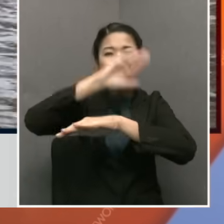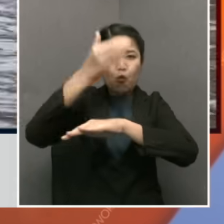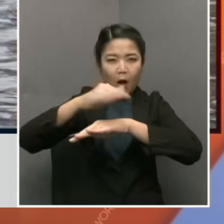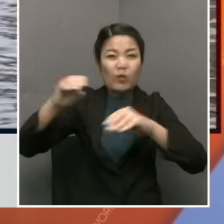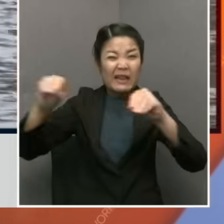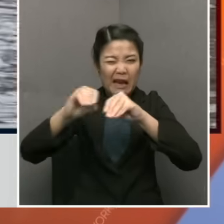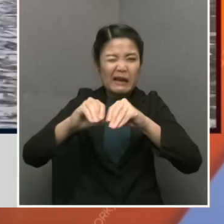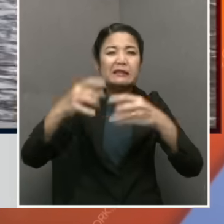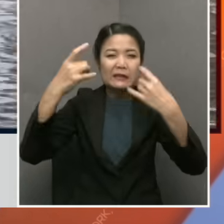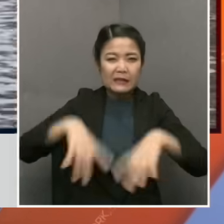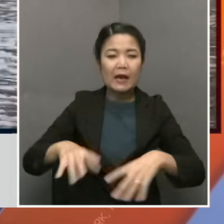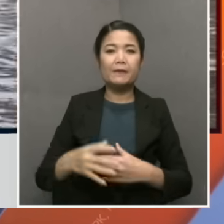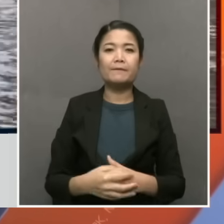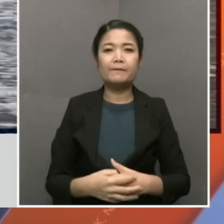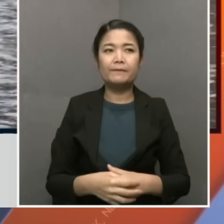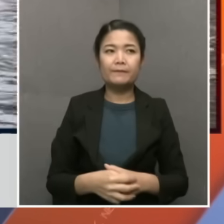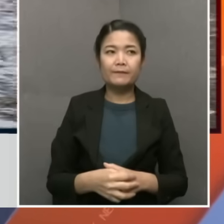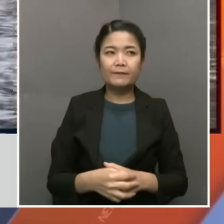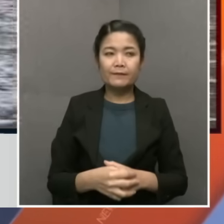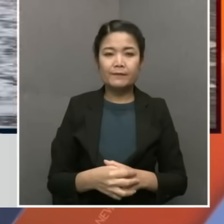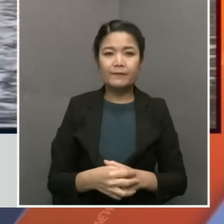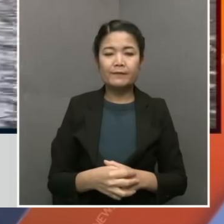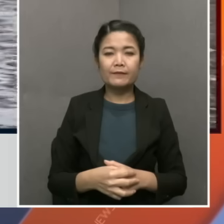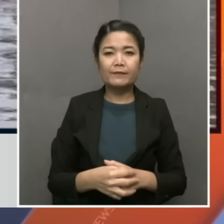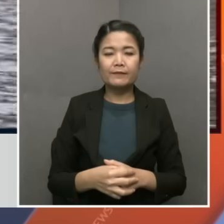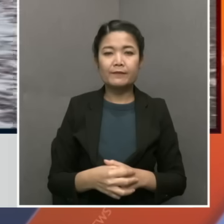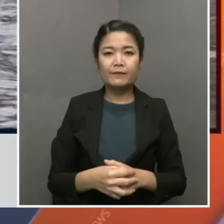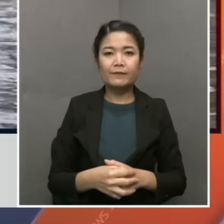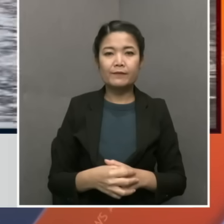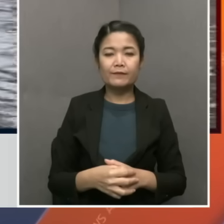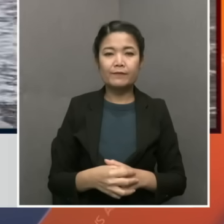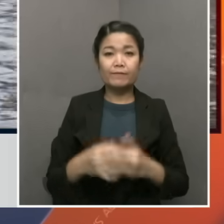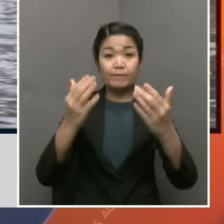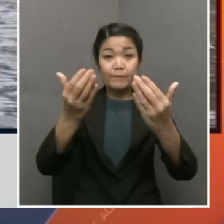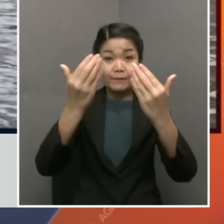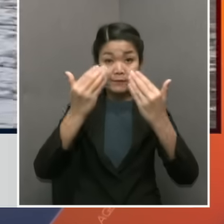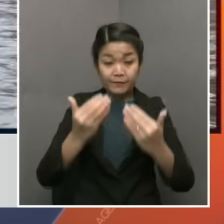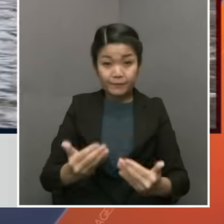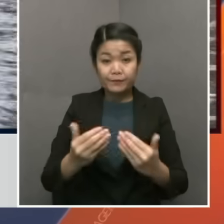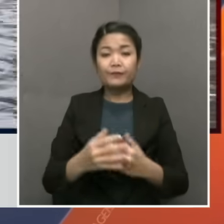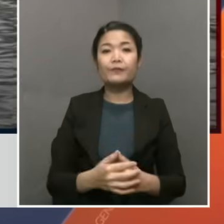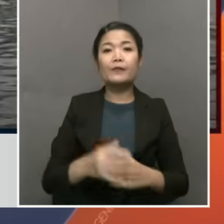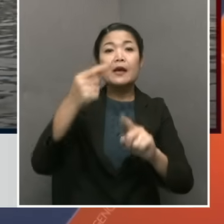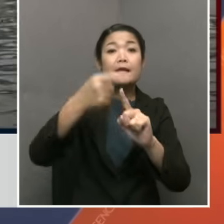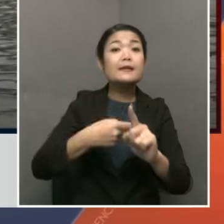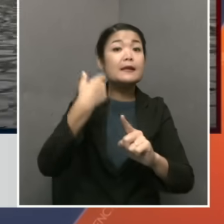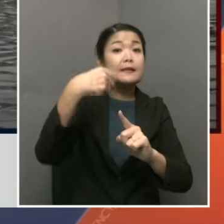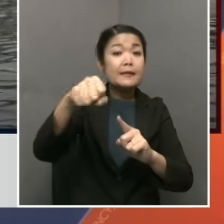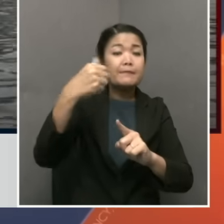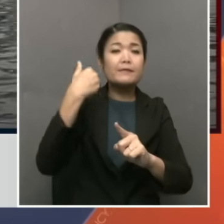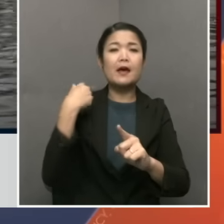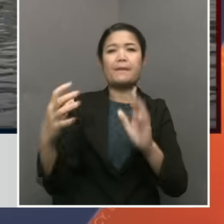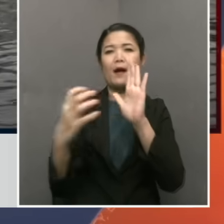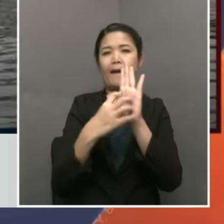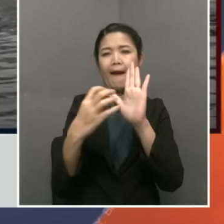สูงอยู่นะฮะค่ะค่ะก็เอ่อถัดลงมานะครับมันก็จะอ่าเข้าเดือนตุลาคมนี่ก็จะอยู่ในภาคกลาง